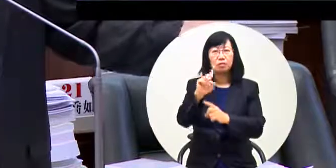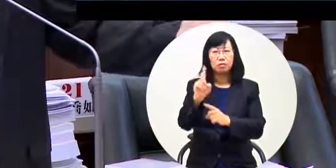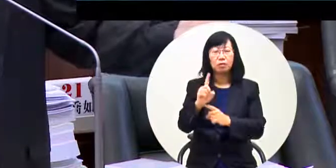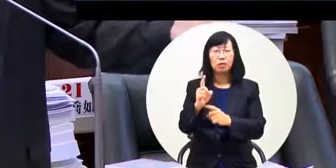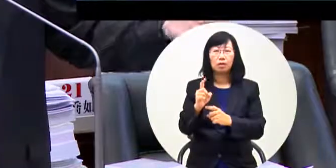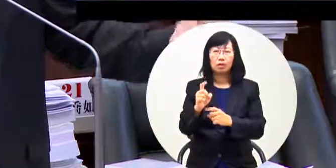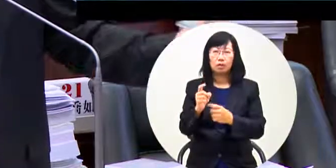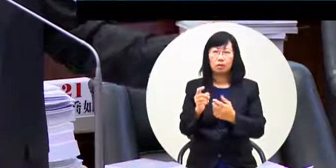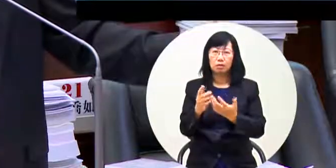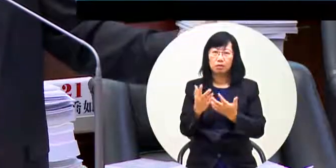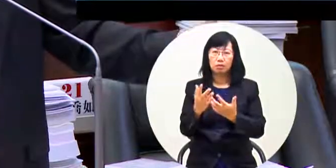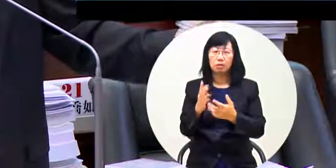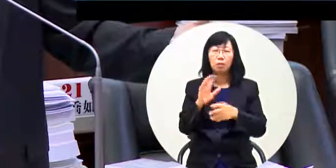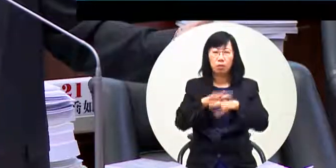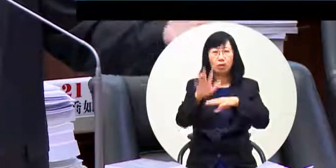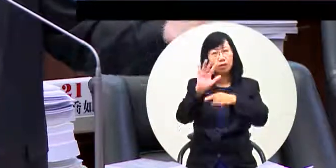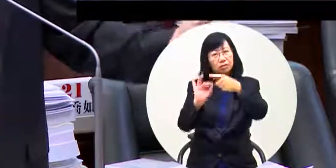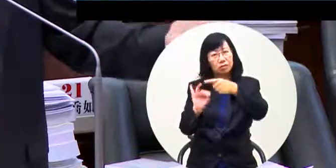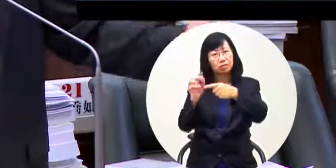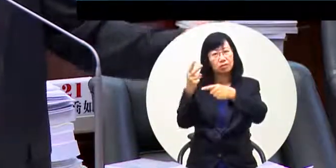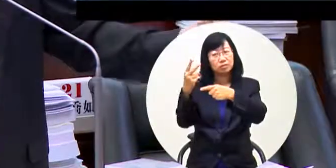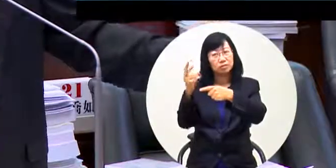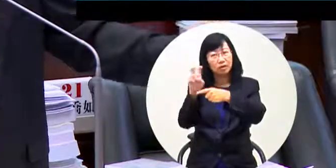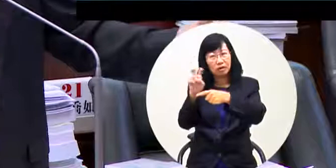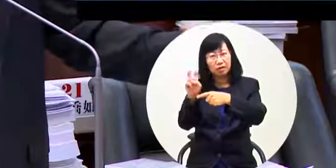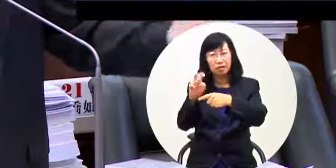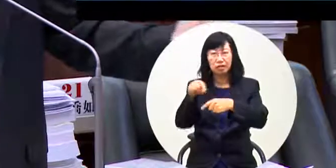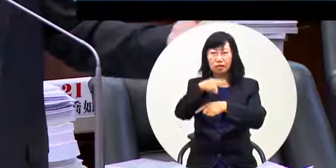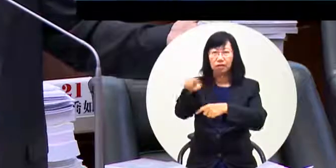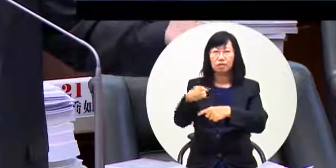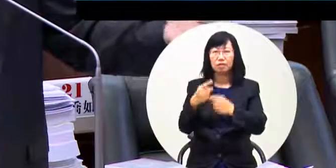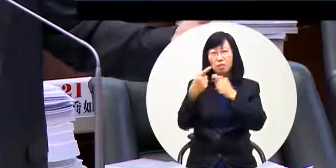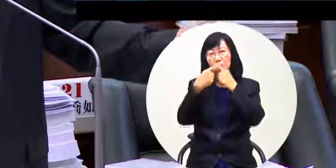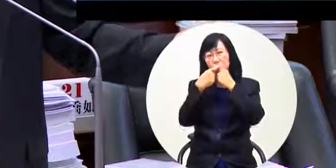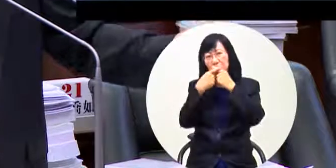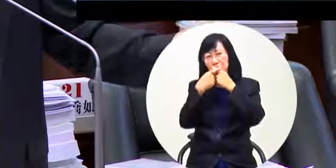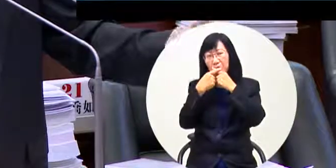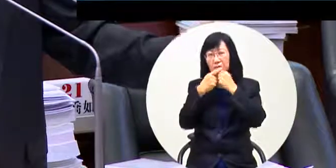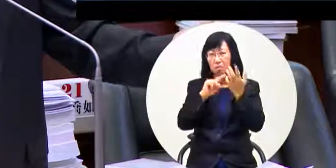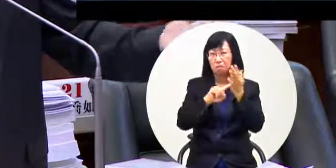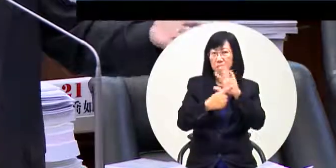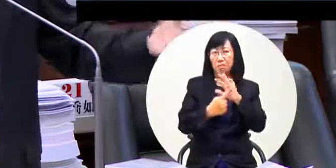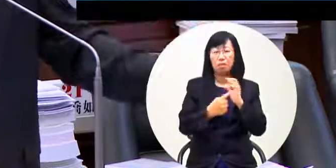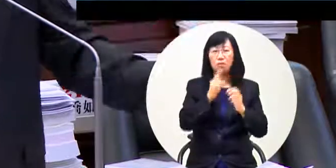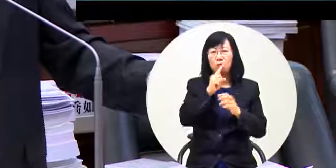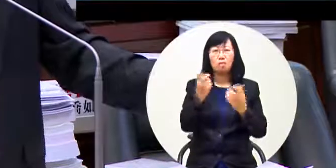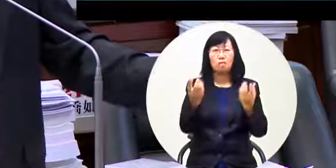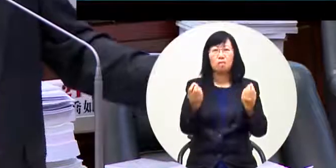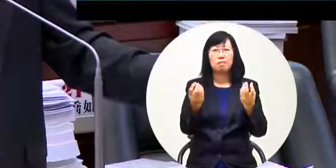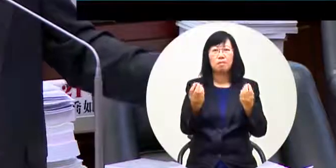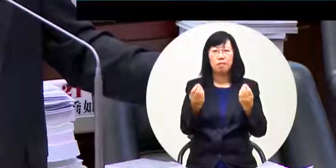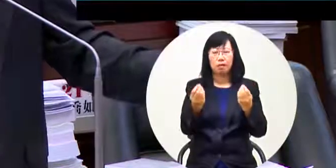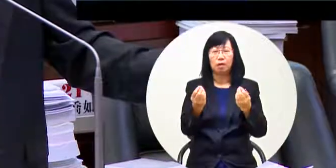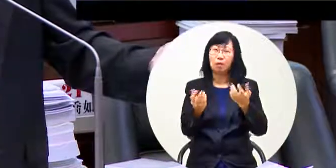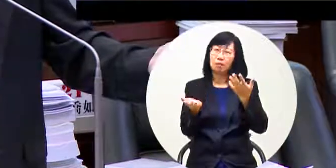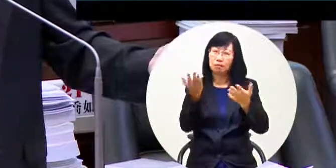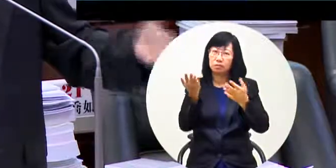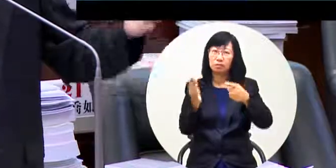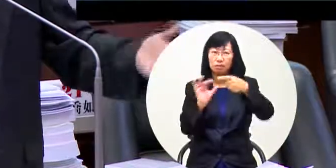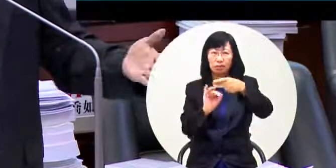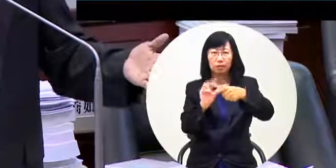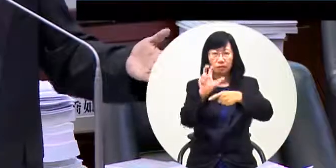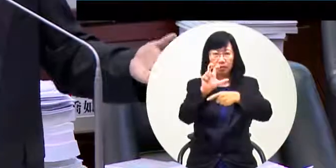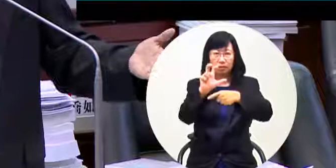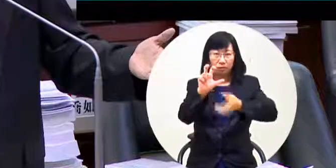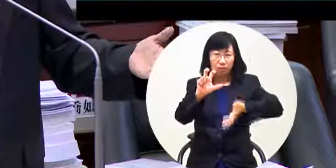20%是政治的意识形态，所以啊，80%以上是行，所以几乎70%以上真的很不简单，真的很不简